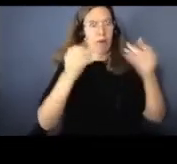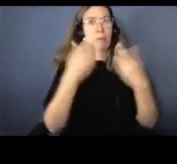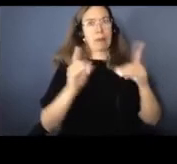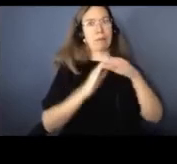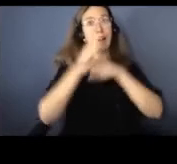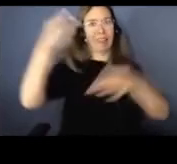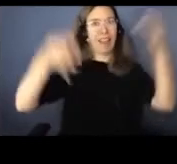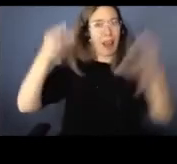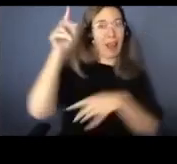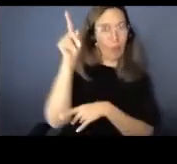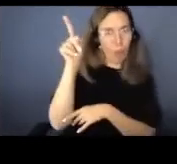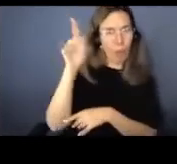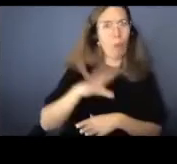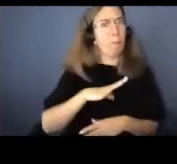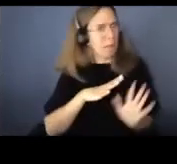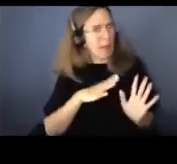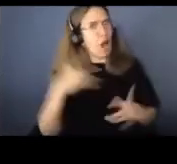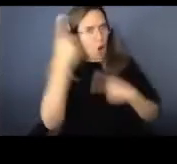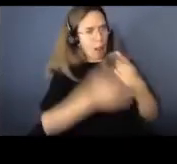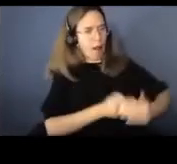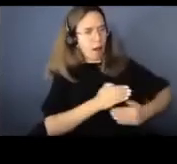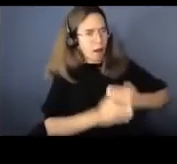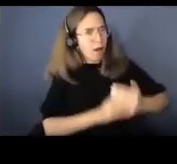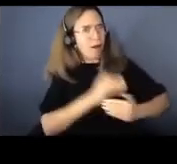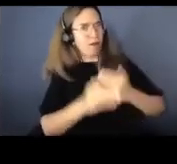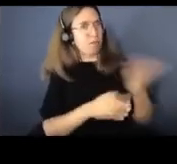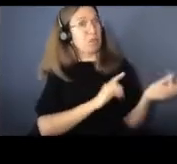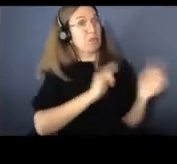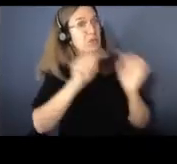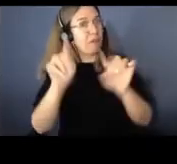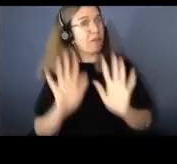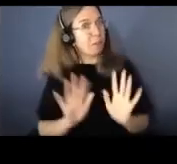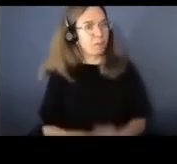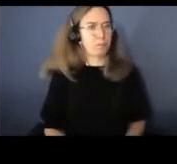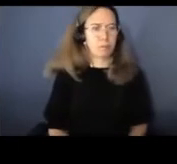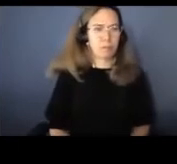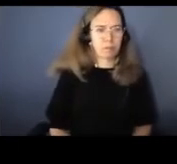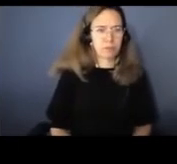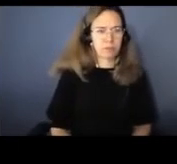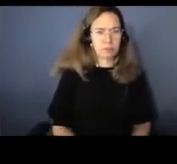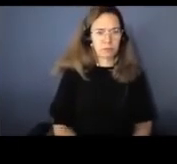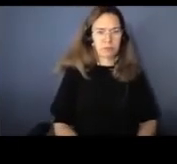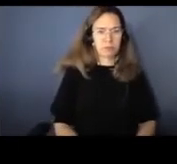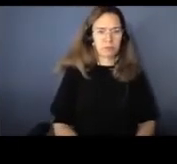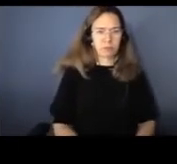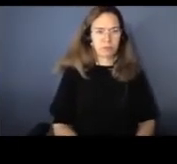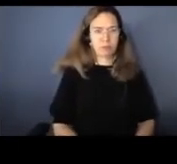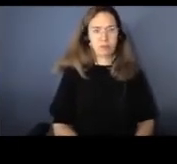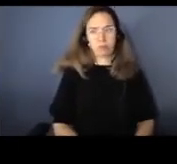semble vraiment être en marche présentement. Voilà